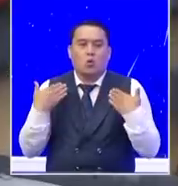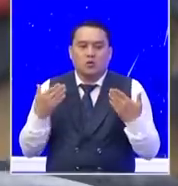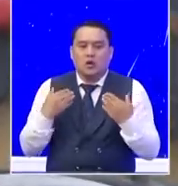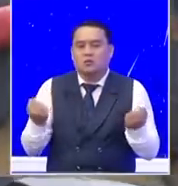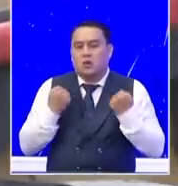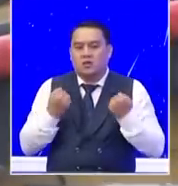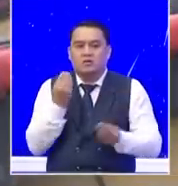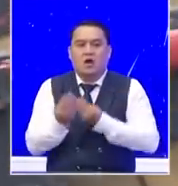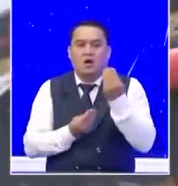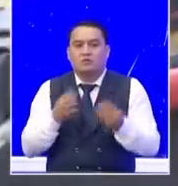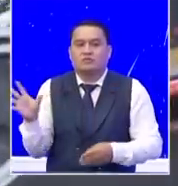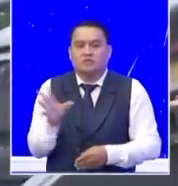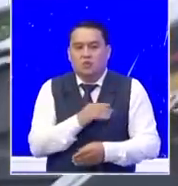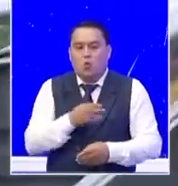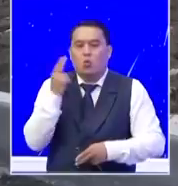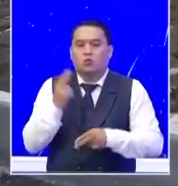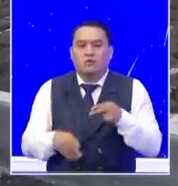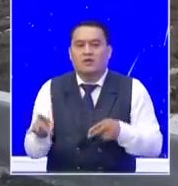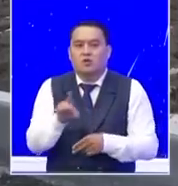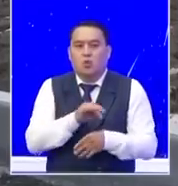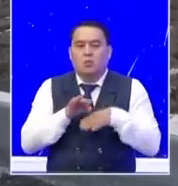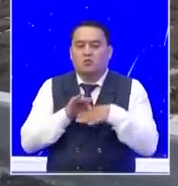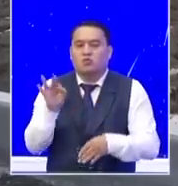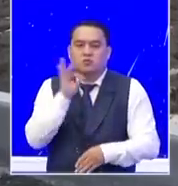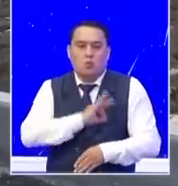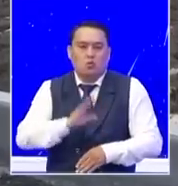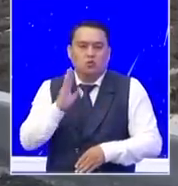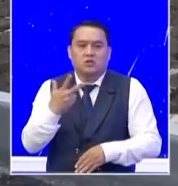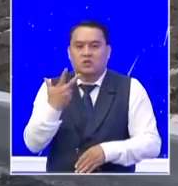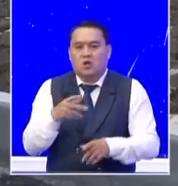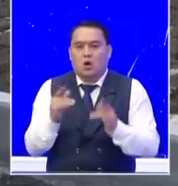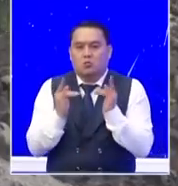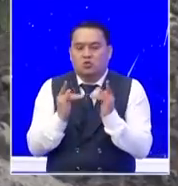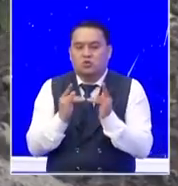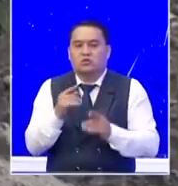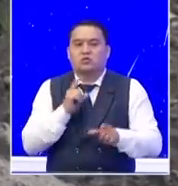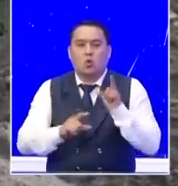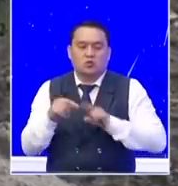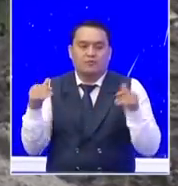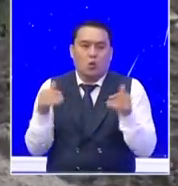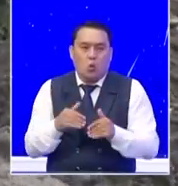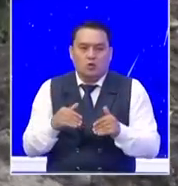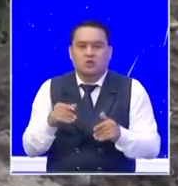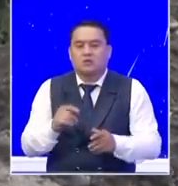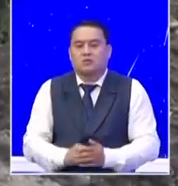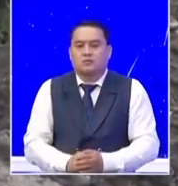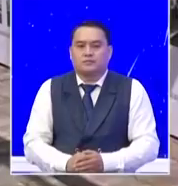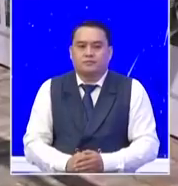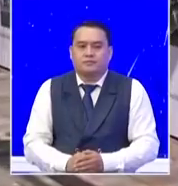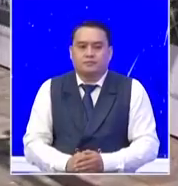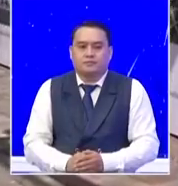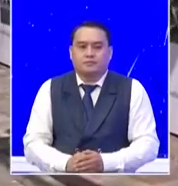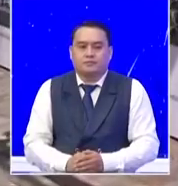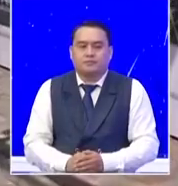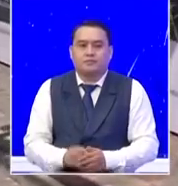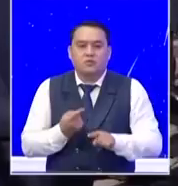игровые площадки. В целом, к концу года в регионе введут в эксплуатацию еще 3 общежития для студентов колледжей и университетов. Вот